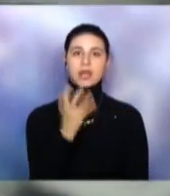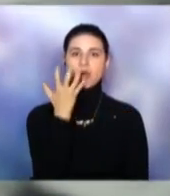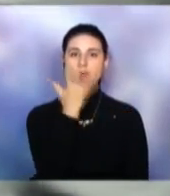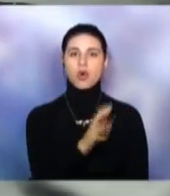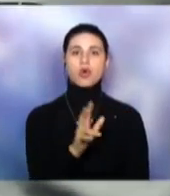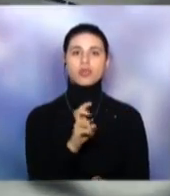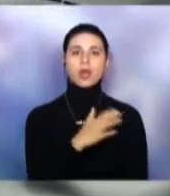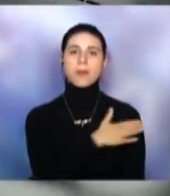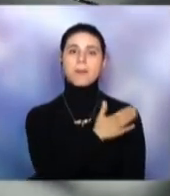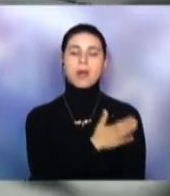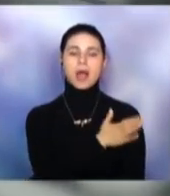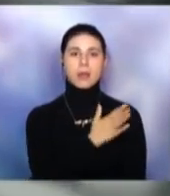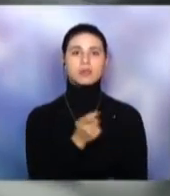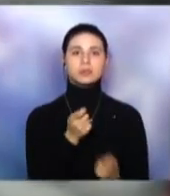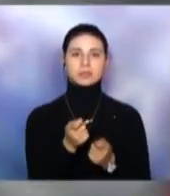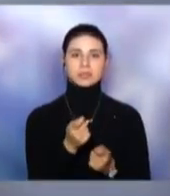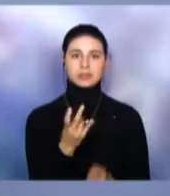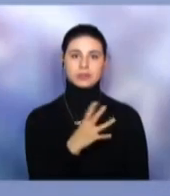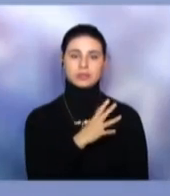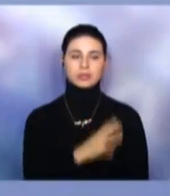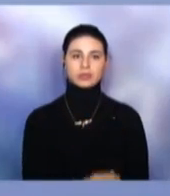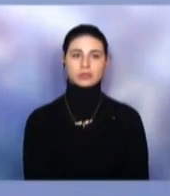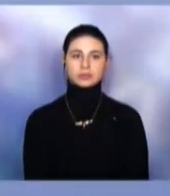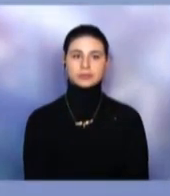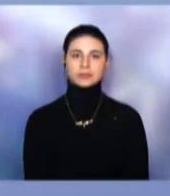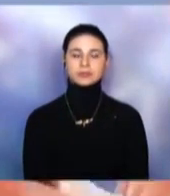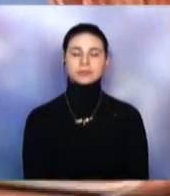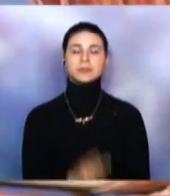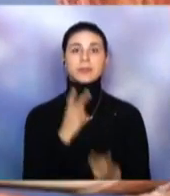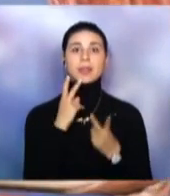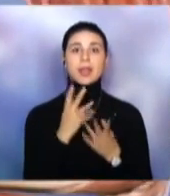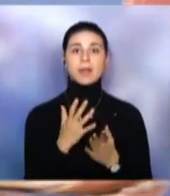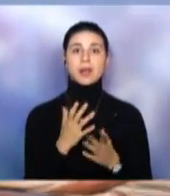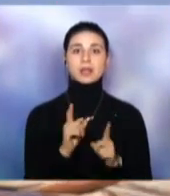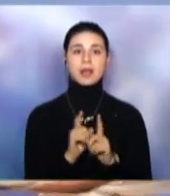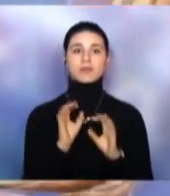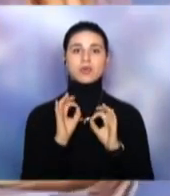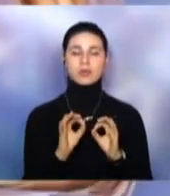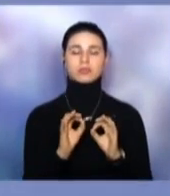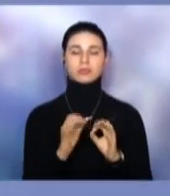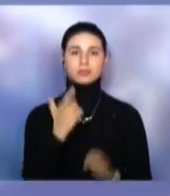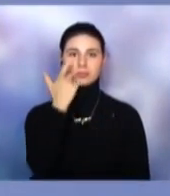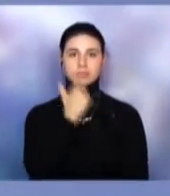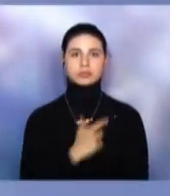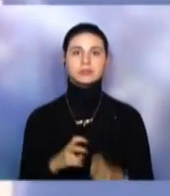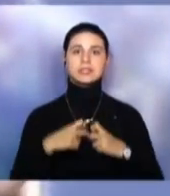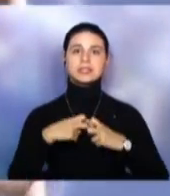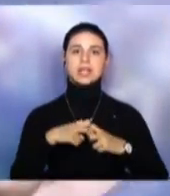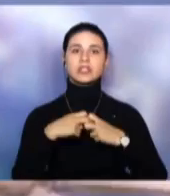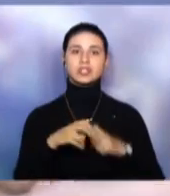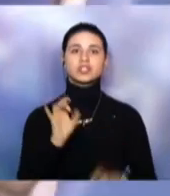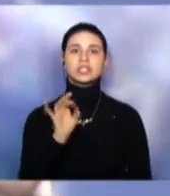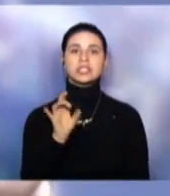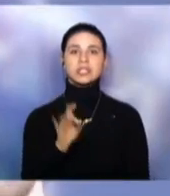გამახურებელი მალამოს ფრთხილი გამოყენებით. ეფექტი: ტანდეგობის კორექცია, სახსარში მექანიკური